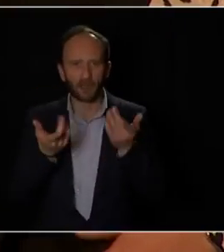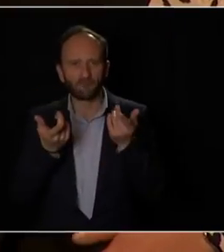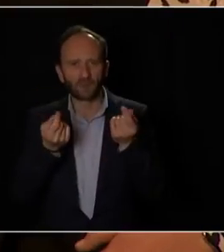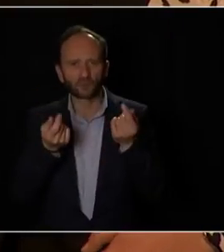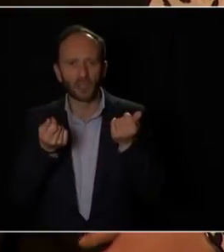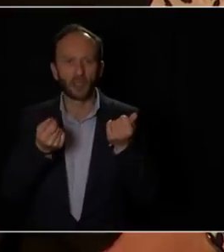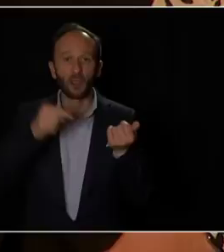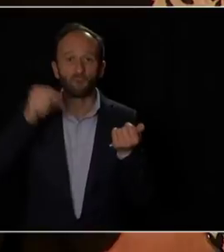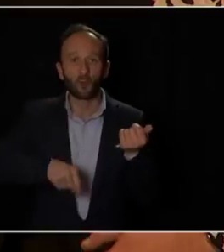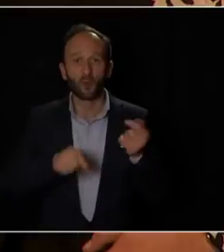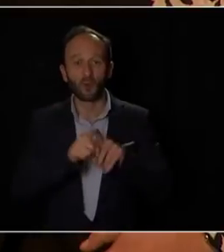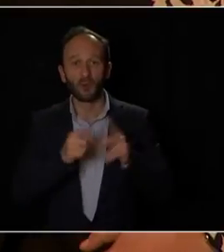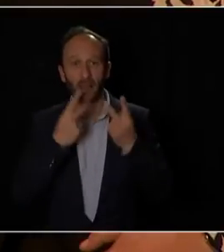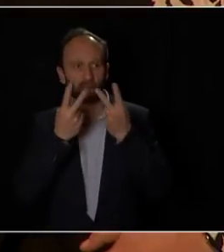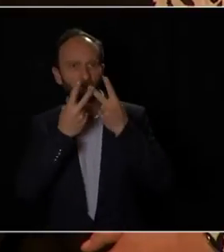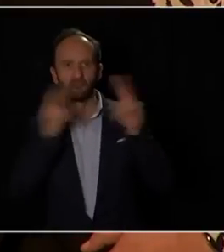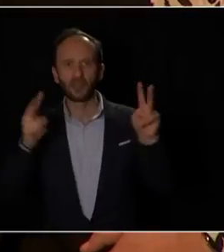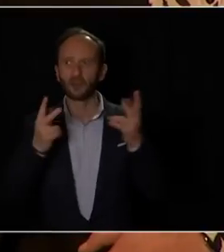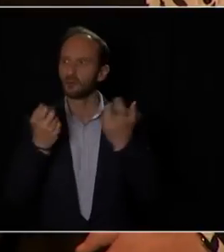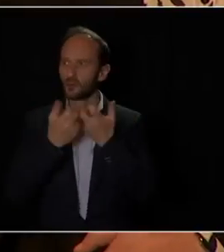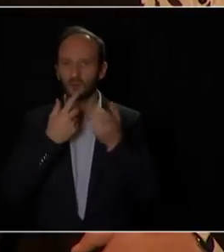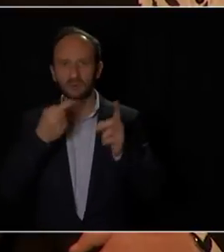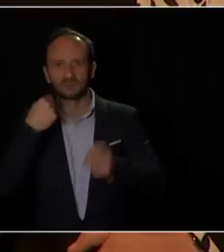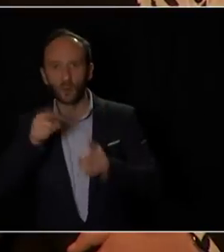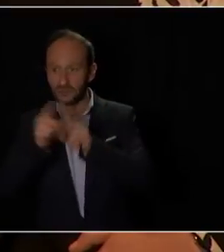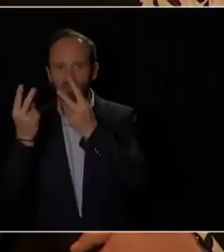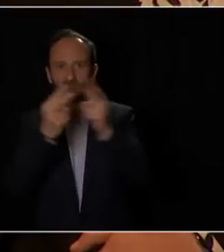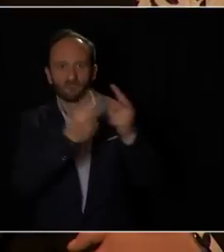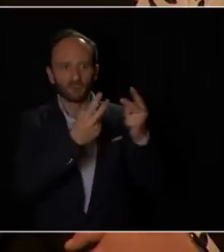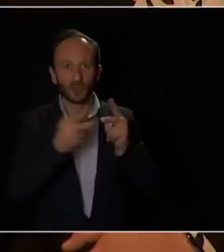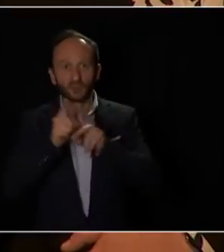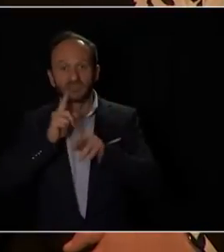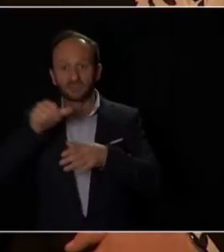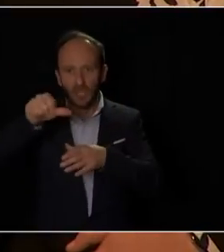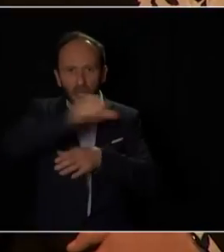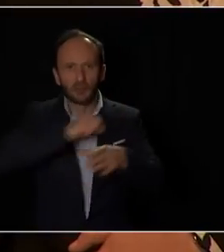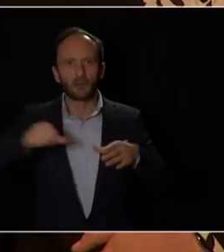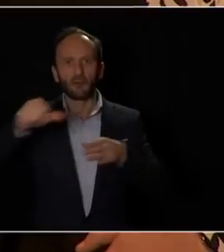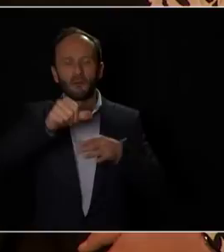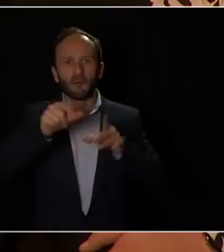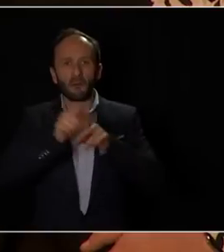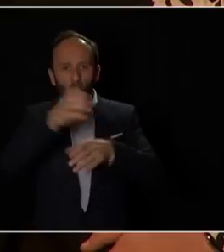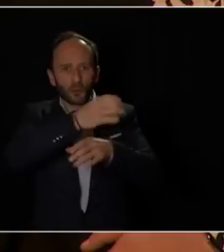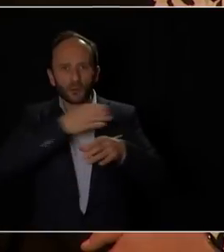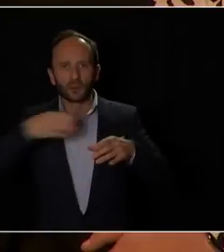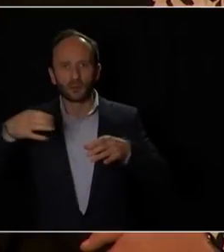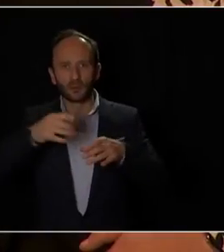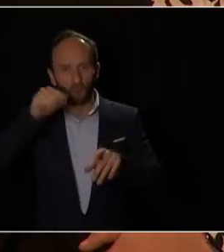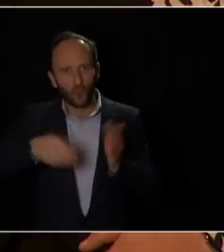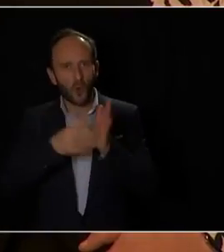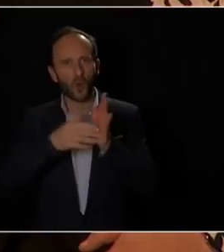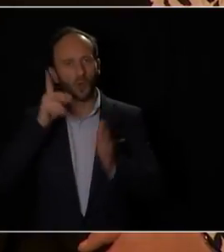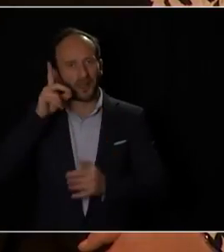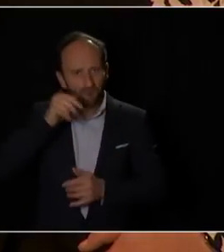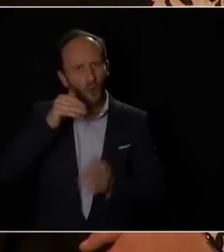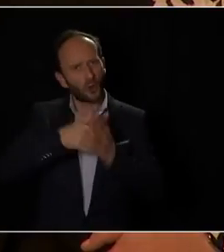face, la ville, les villes, mais notre ville, Dijon, et notre communauté urbaine doit bien sûr accentuer encore ses efforts de